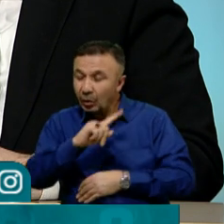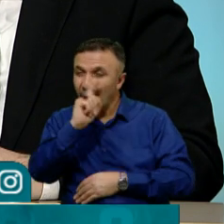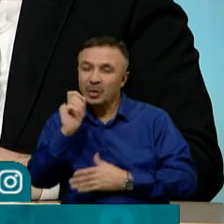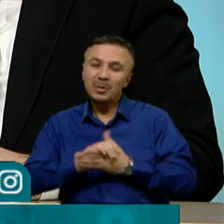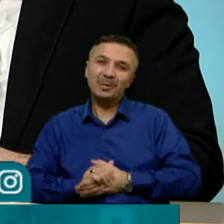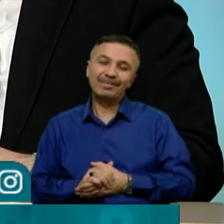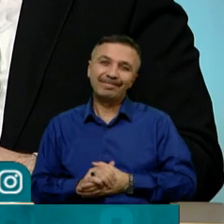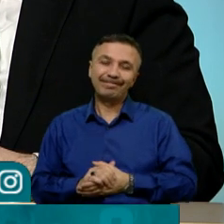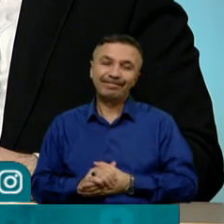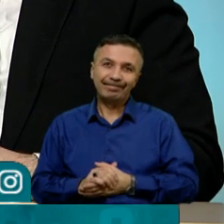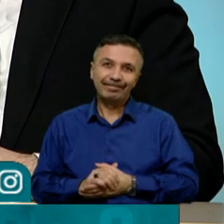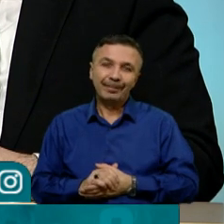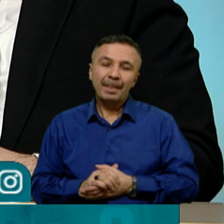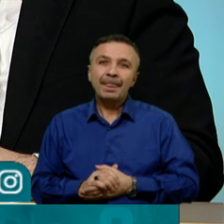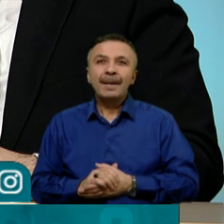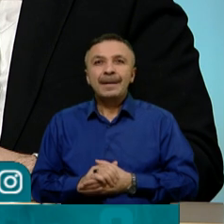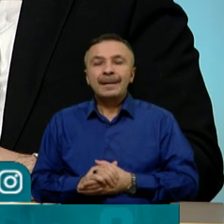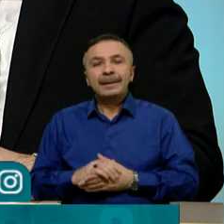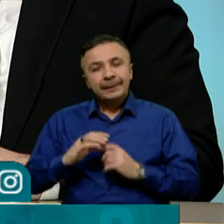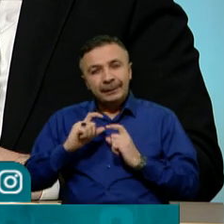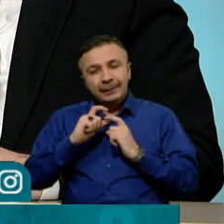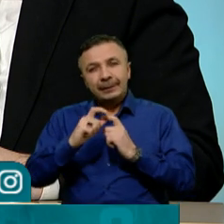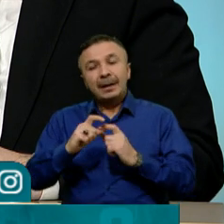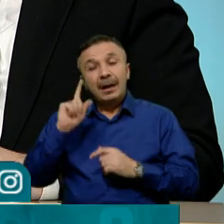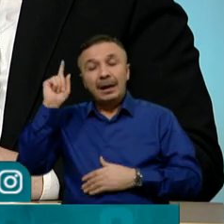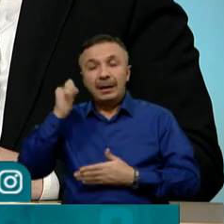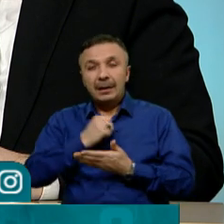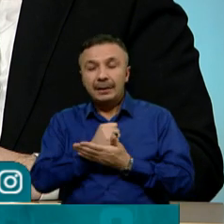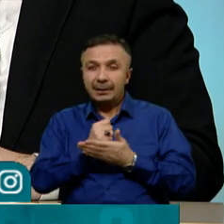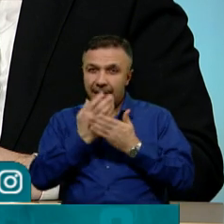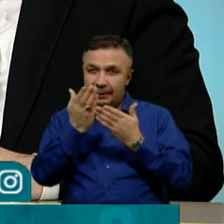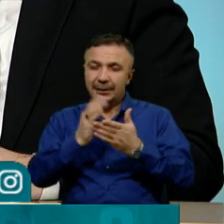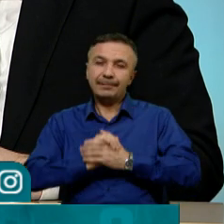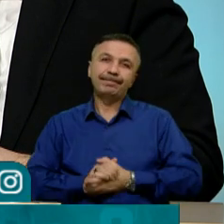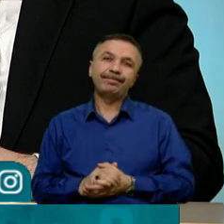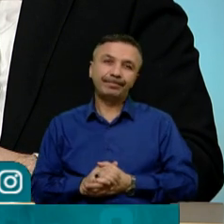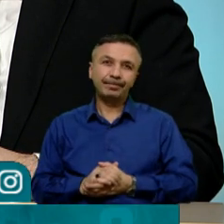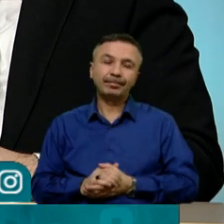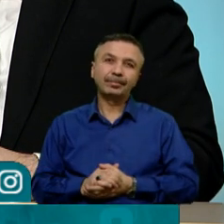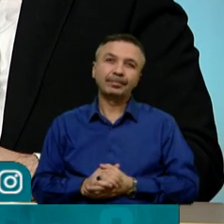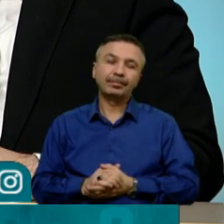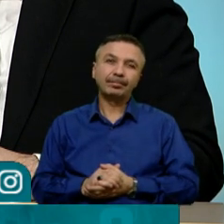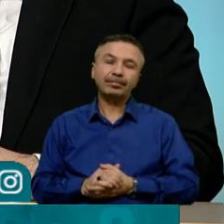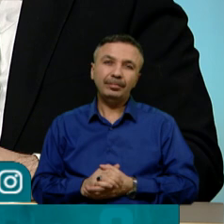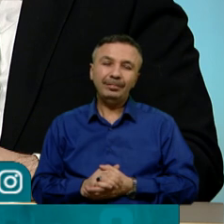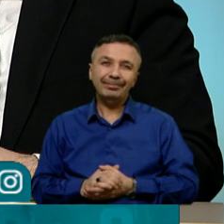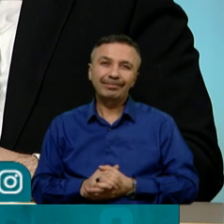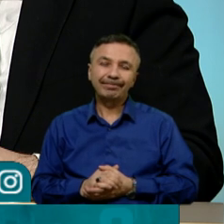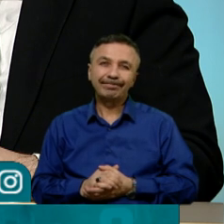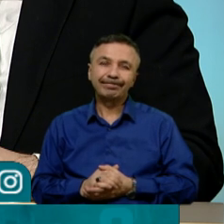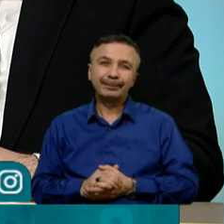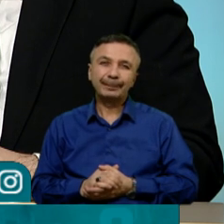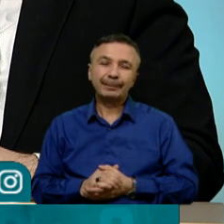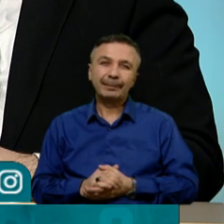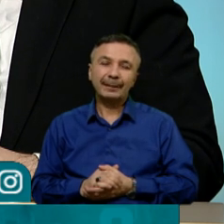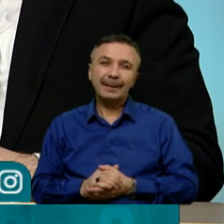kavuştuk Ali büyük Rabbim inşallah hayırlı şifalar versin ve sağlığınıza kavuştursun sizi ve